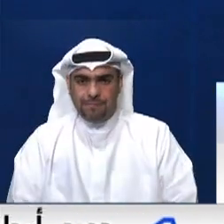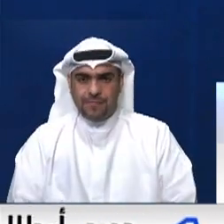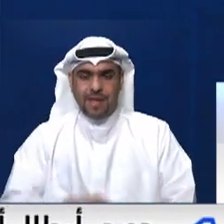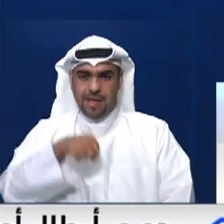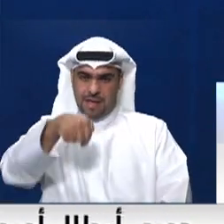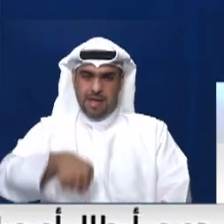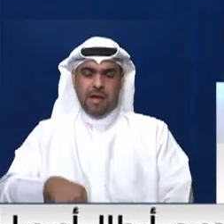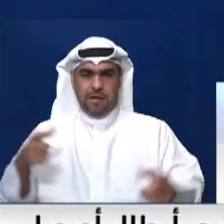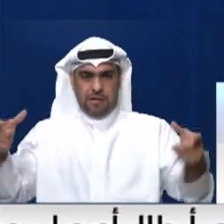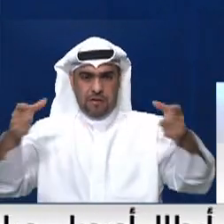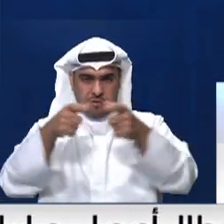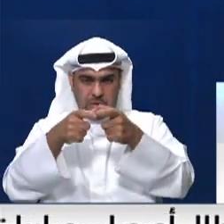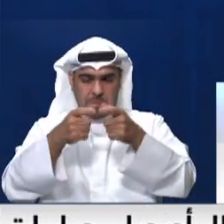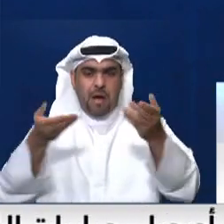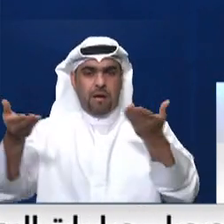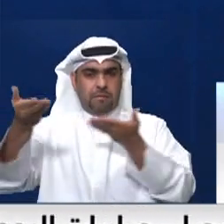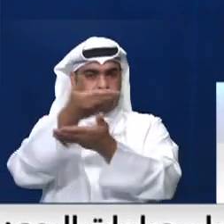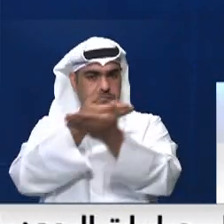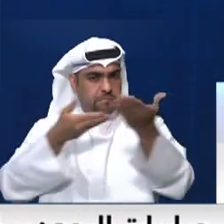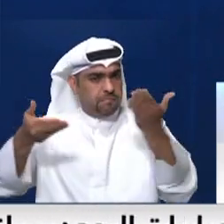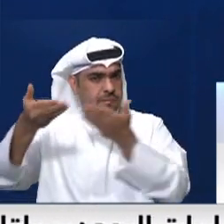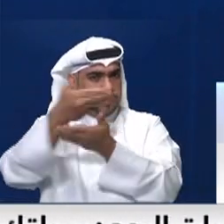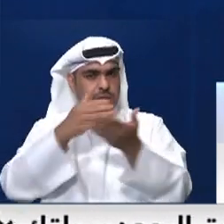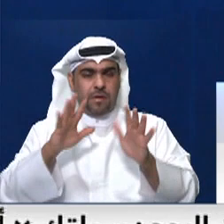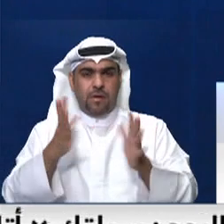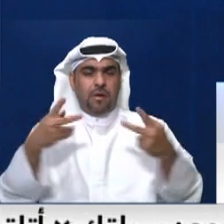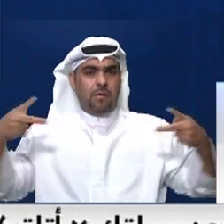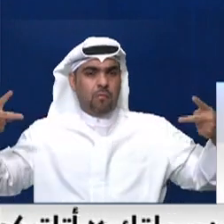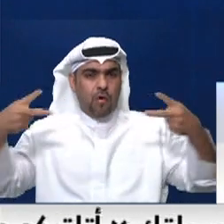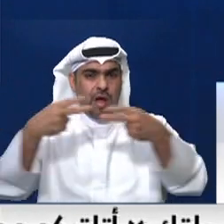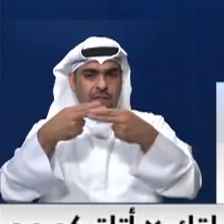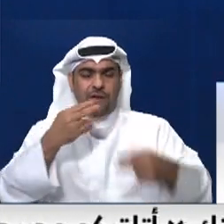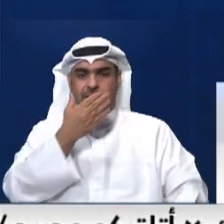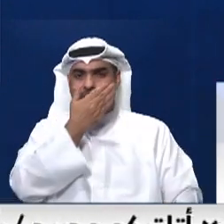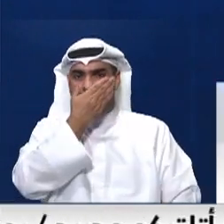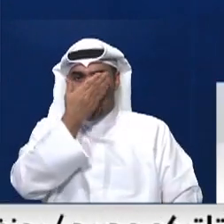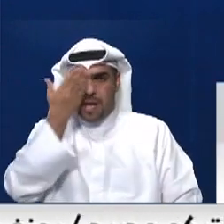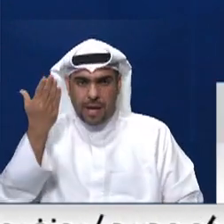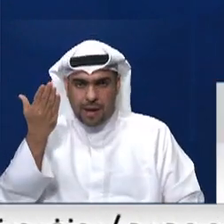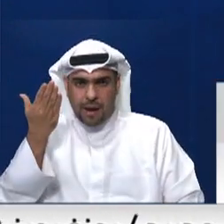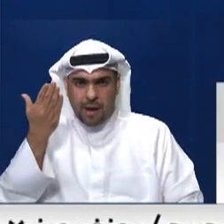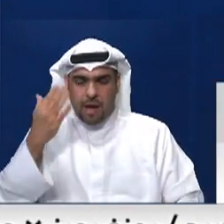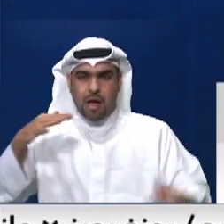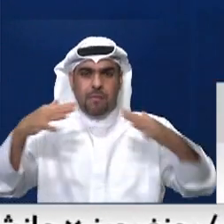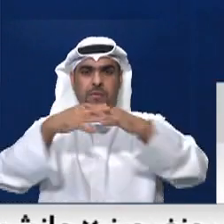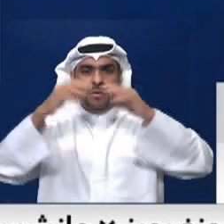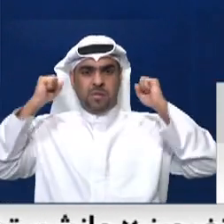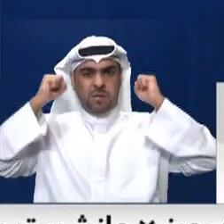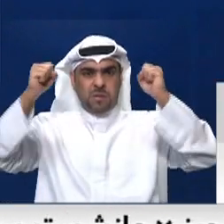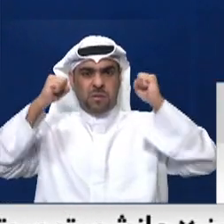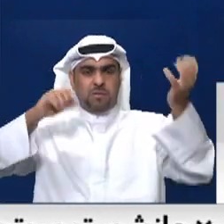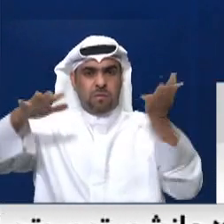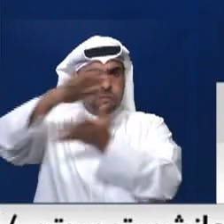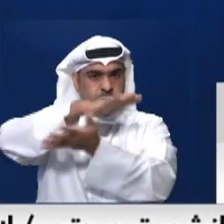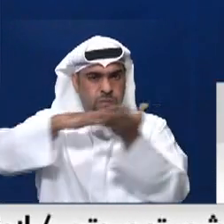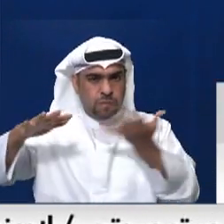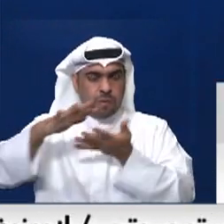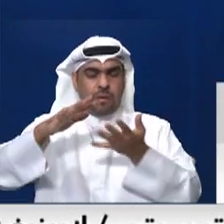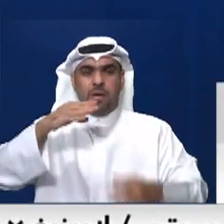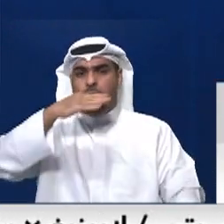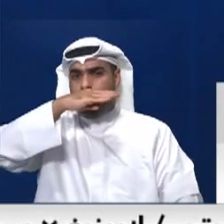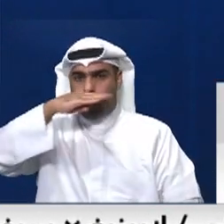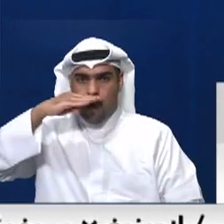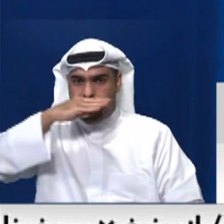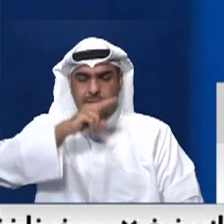من الموضوعات تتعلق بمكافحة الإرهاب والشغب وقضايا المخدرات وسبل تعزيز